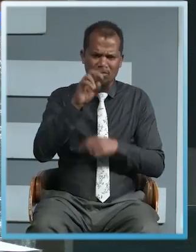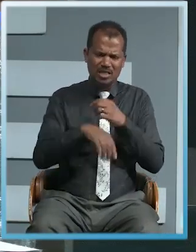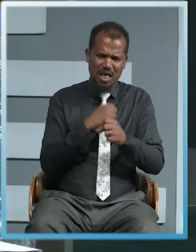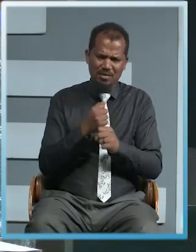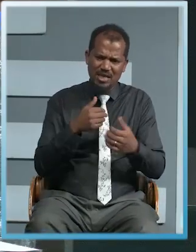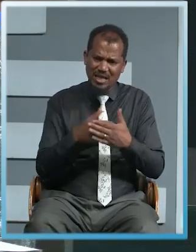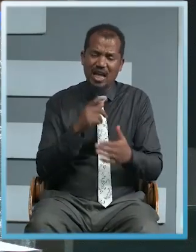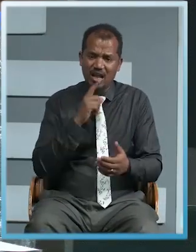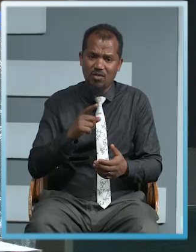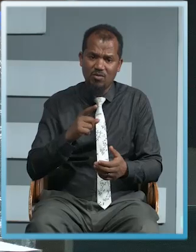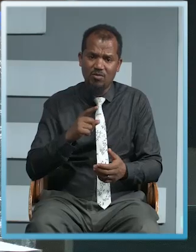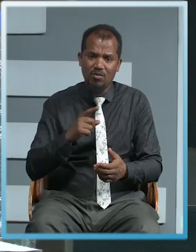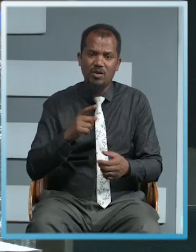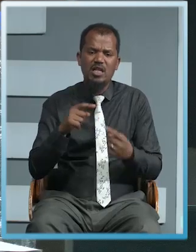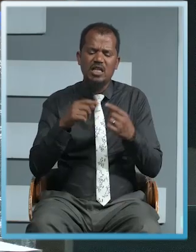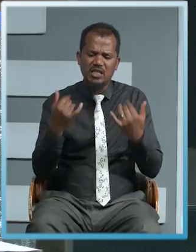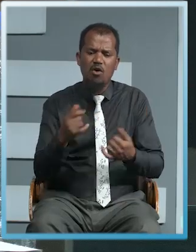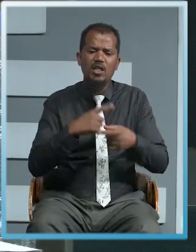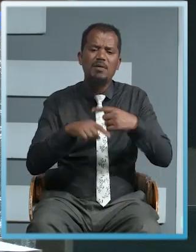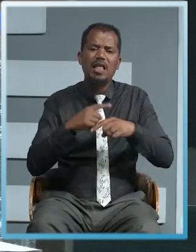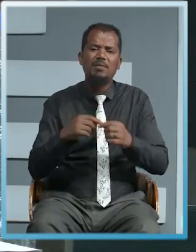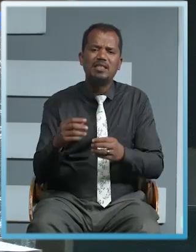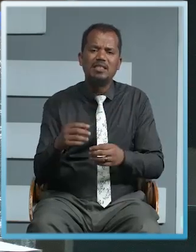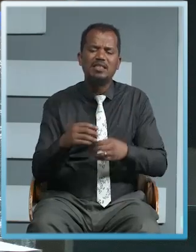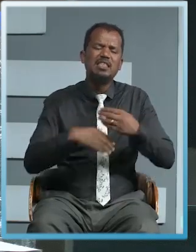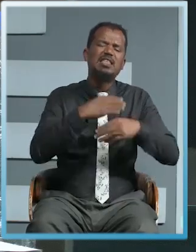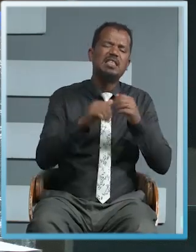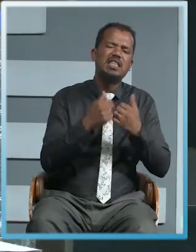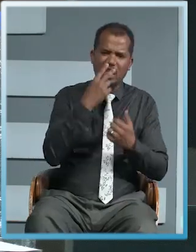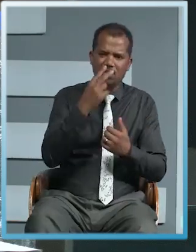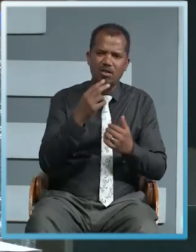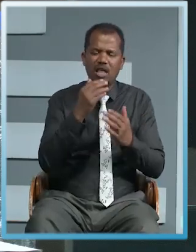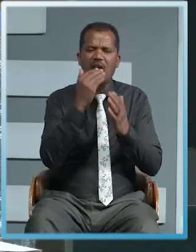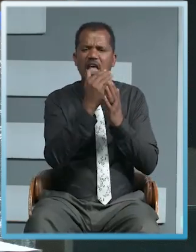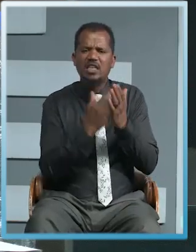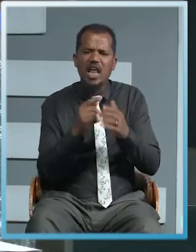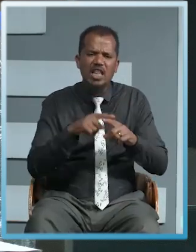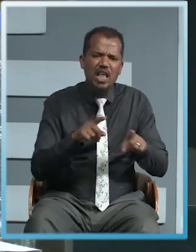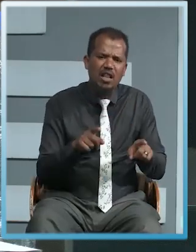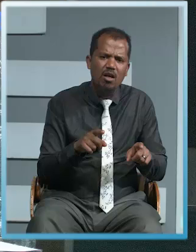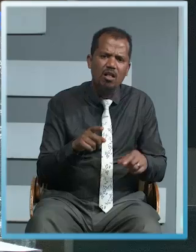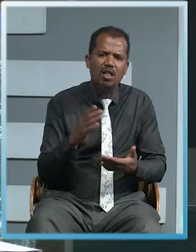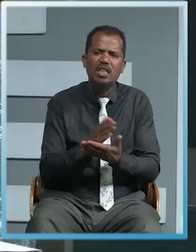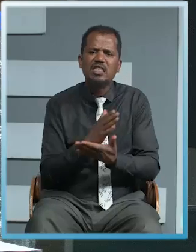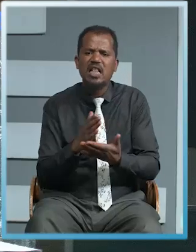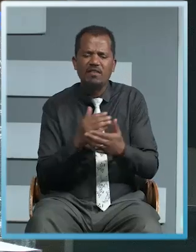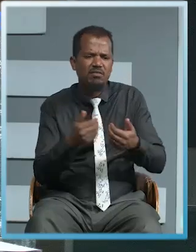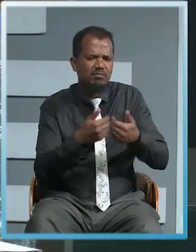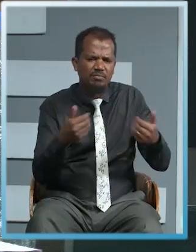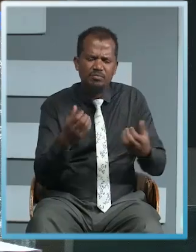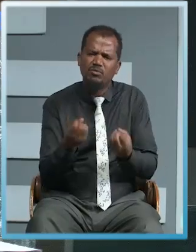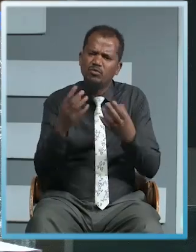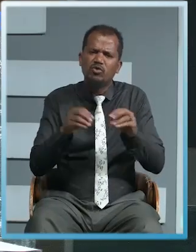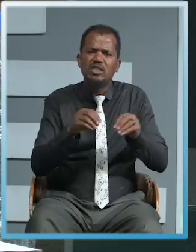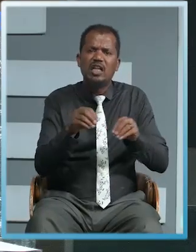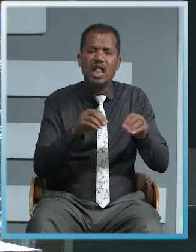አመታት ሊጠጋ ነውና እስካሁን የመጣበትን ሂደት እንድትመለከታችሁት የአጀንዳ ለየታው የተሳታፊ ለየታው ብዙ